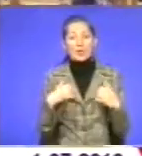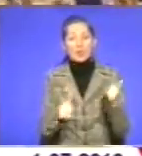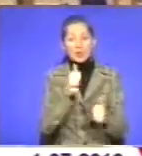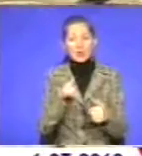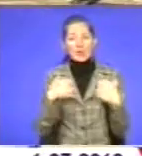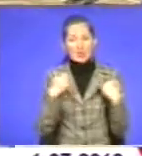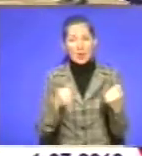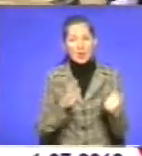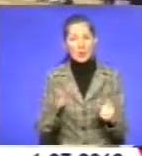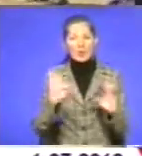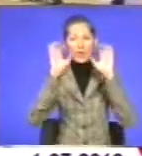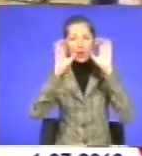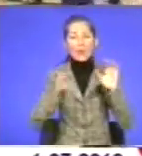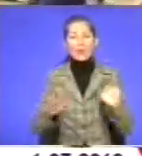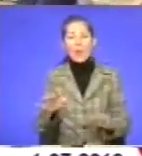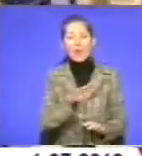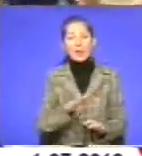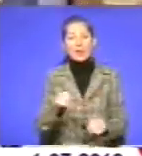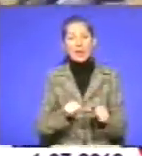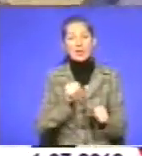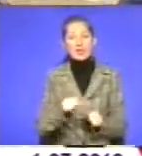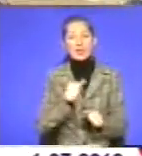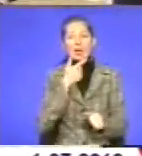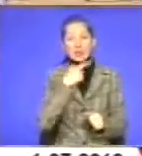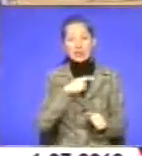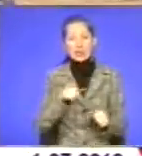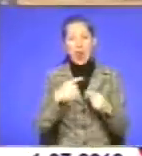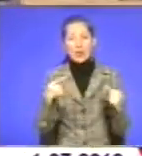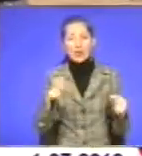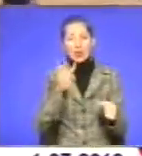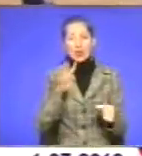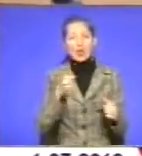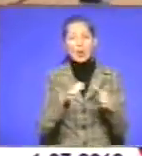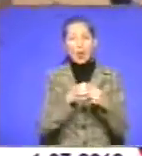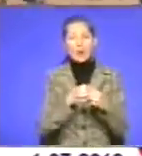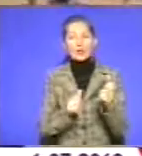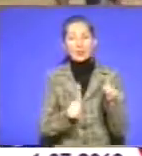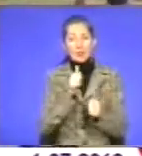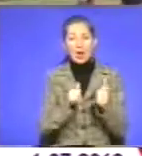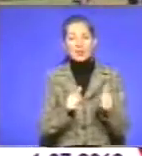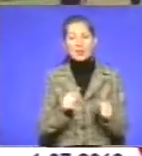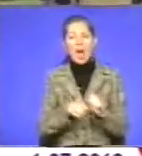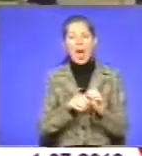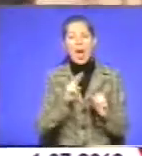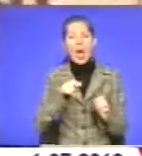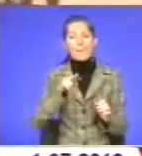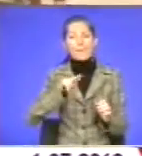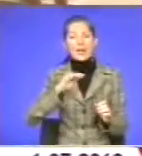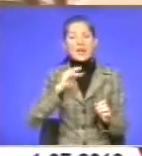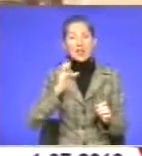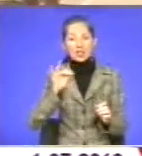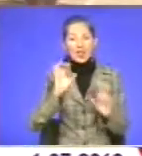волейбольних майданчиках. До речі, окрім класичного виду, чотири команди змагалися у пляжному волейболі. На жаль, цей різновид командної гри